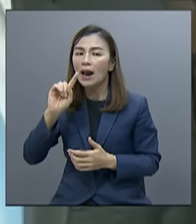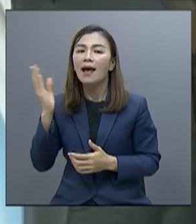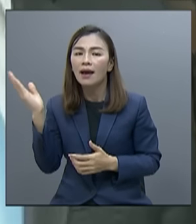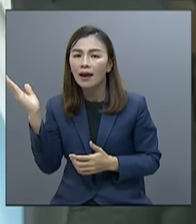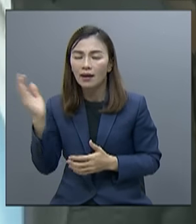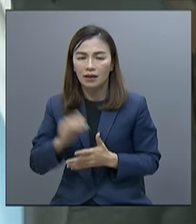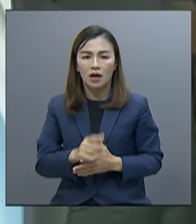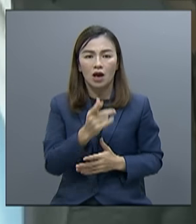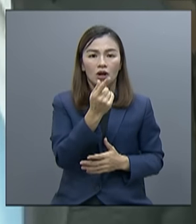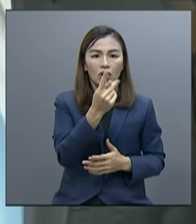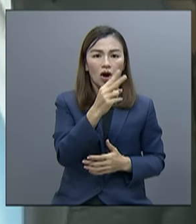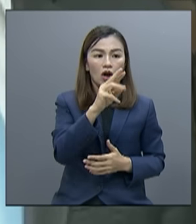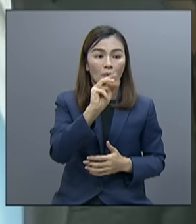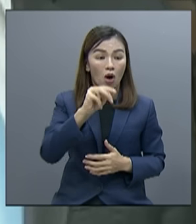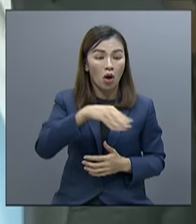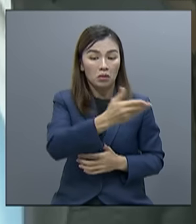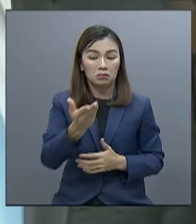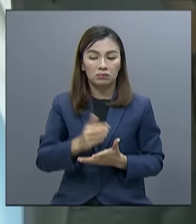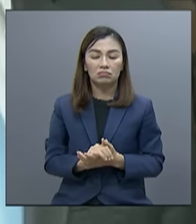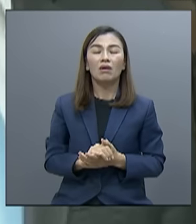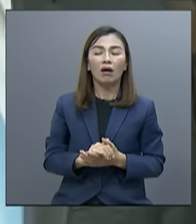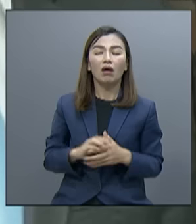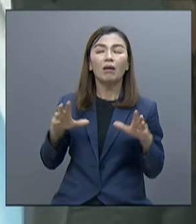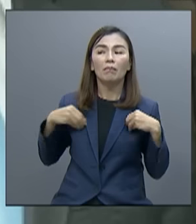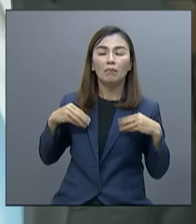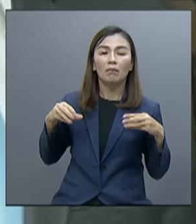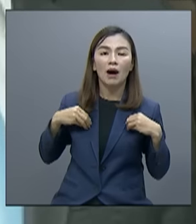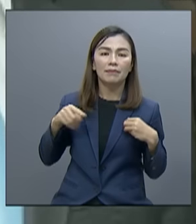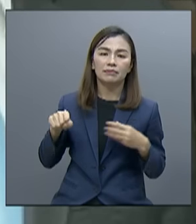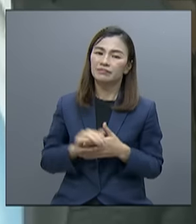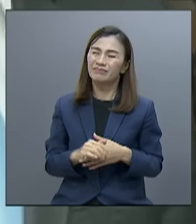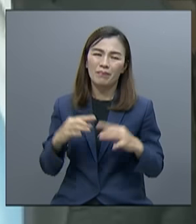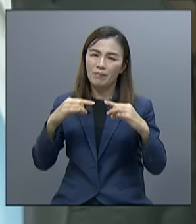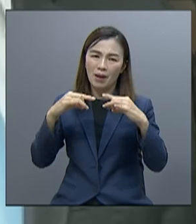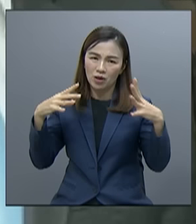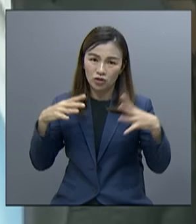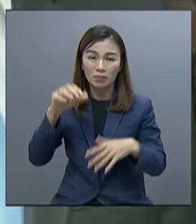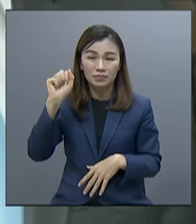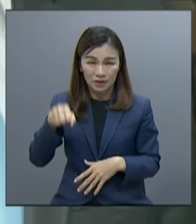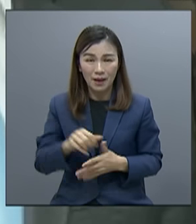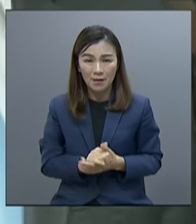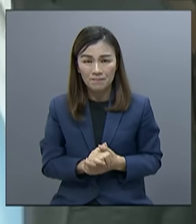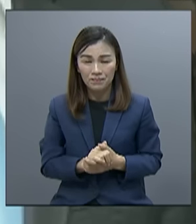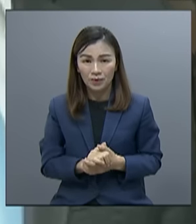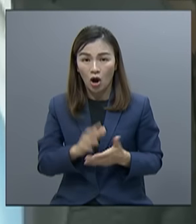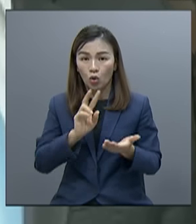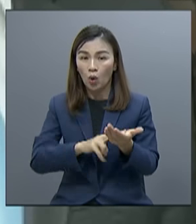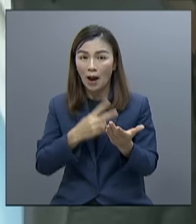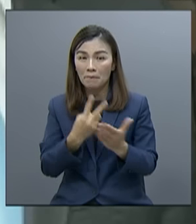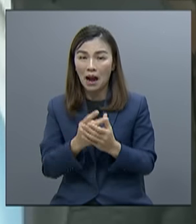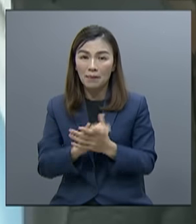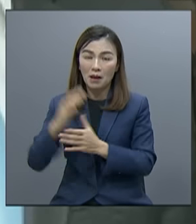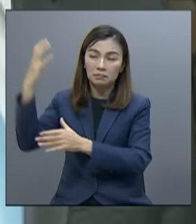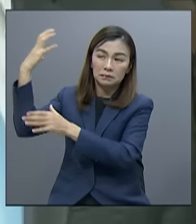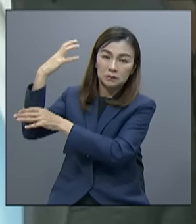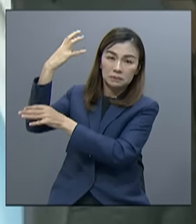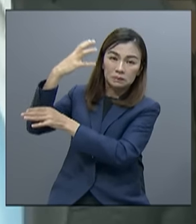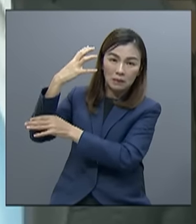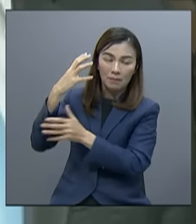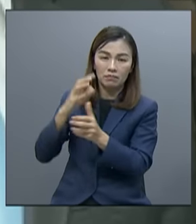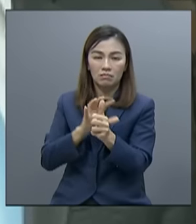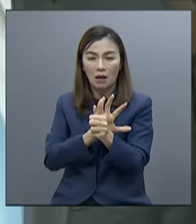ม.ก็ต้องมีมติตามนะครับอันนั้นคงไม่เหมาะสมแล้วครับนะครับก็ถือว่าเป็นการครอบงำจากบุคคลภายนอกนะ